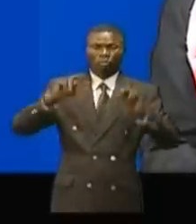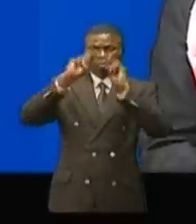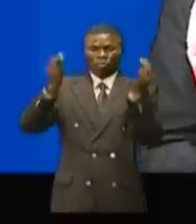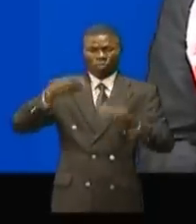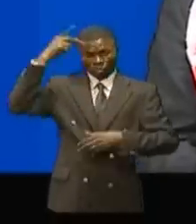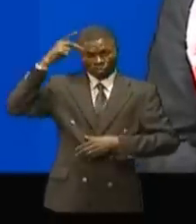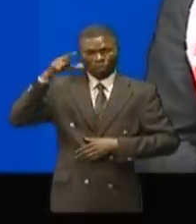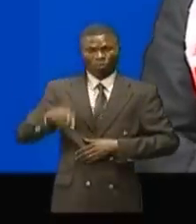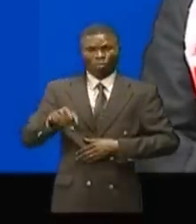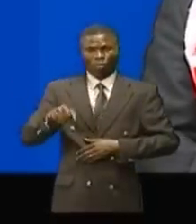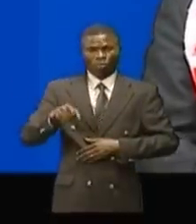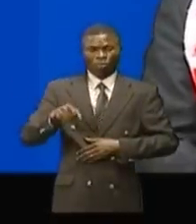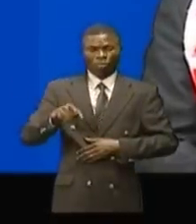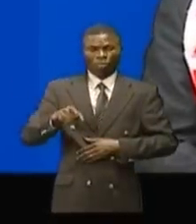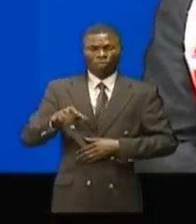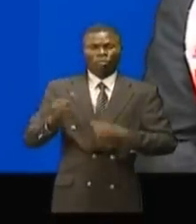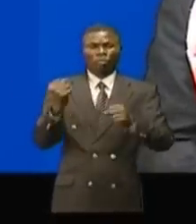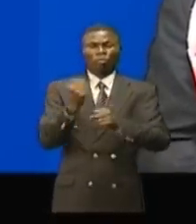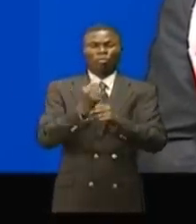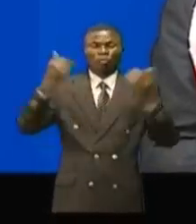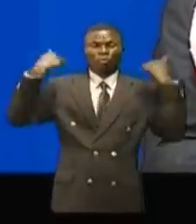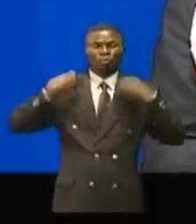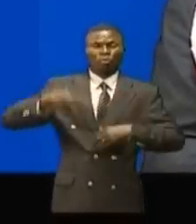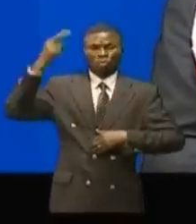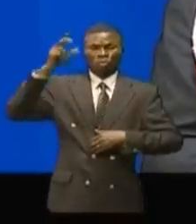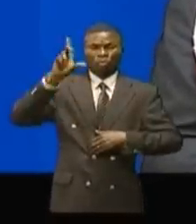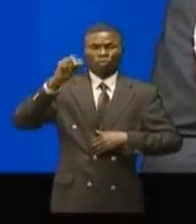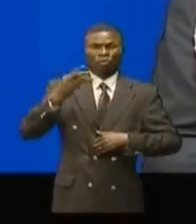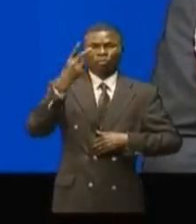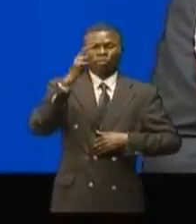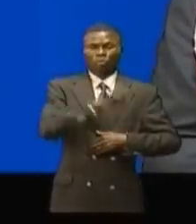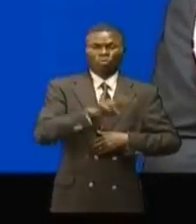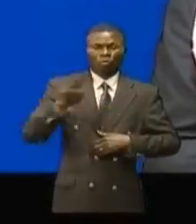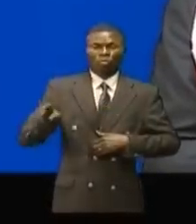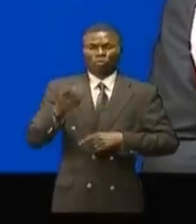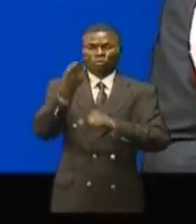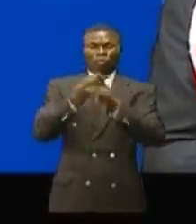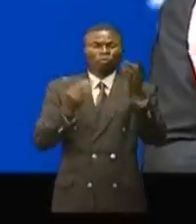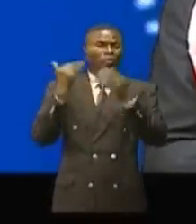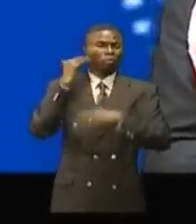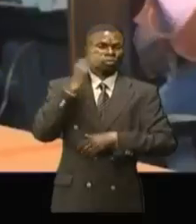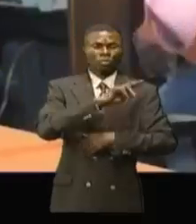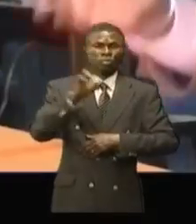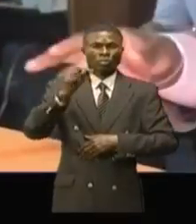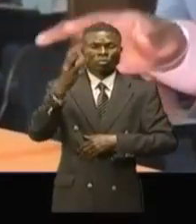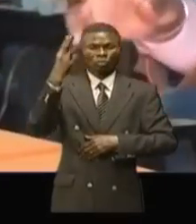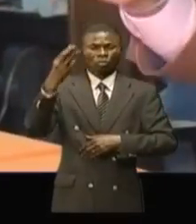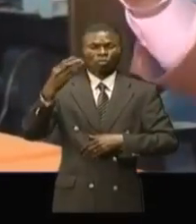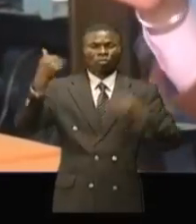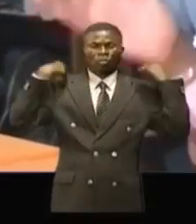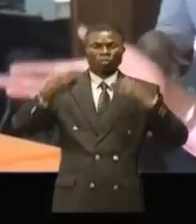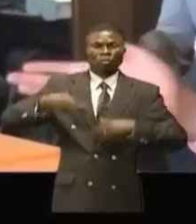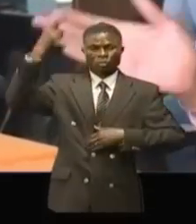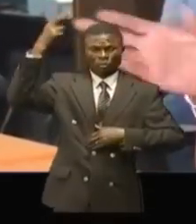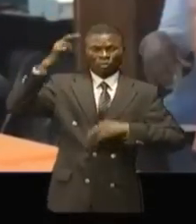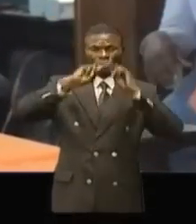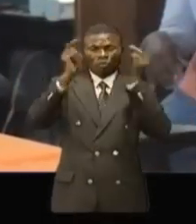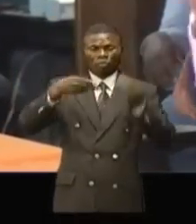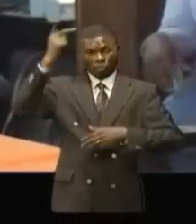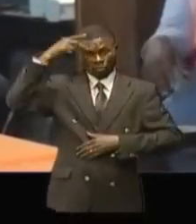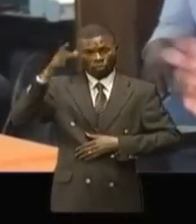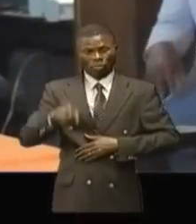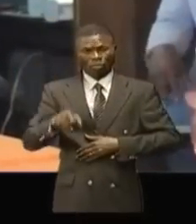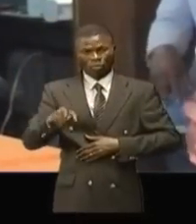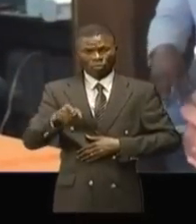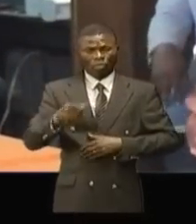regroupement. Les personnalités nommées le 22 juin 2023 par les hauts représentants de l'autorité morale,